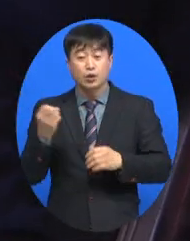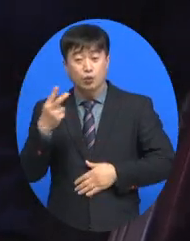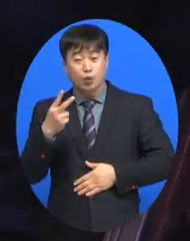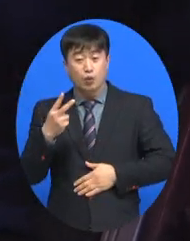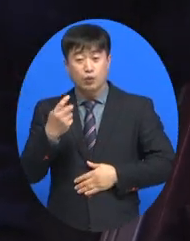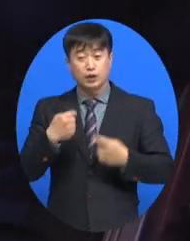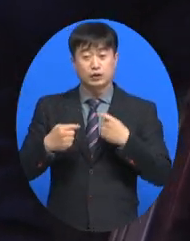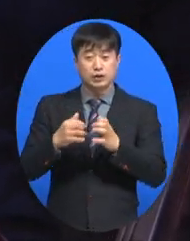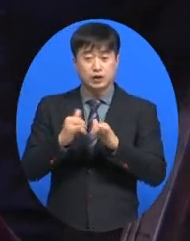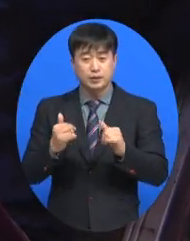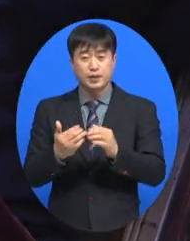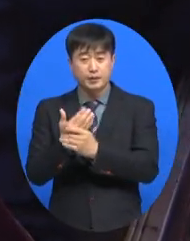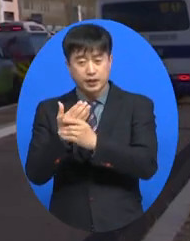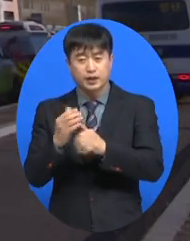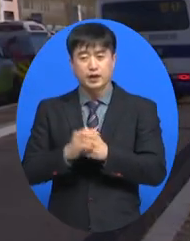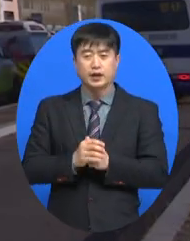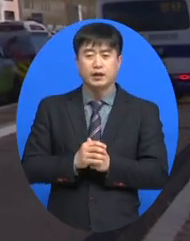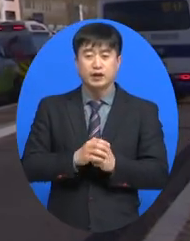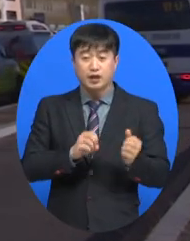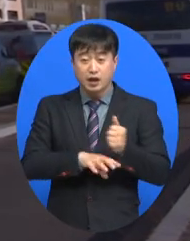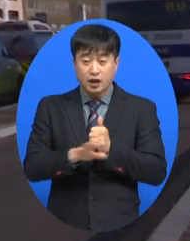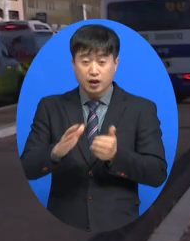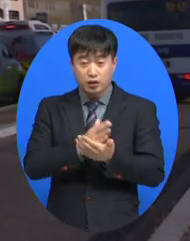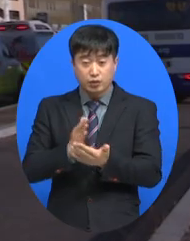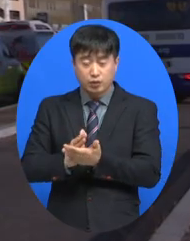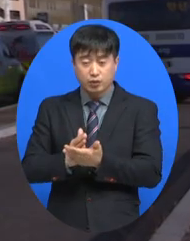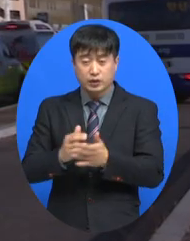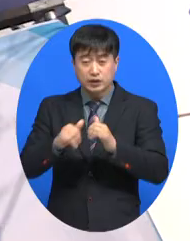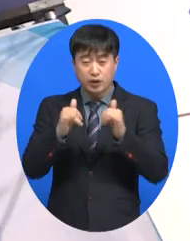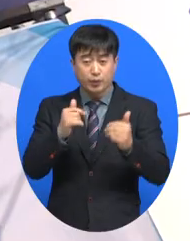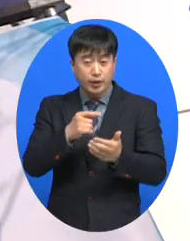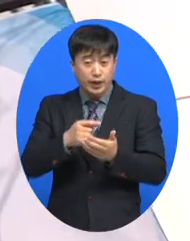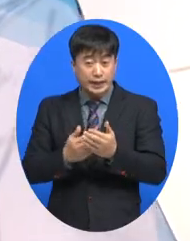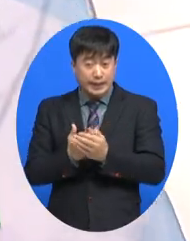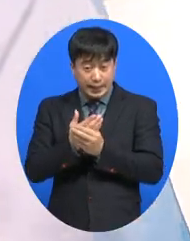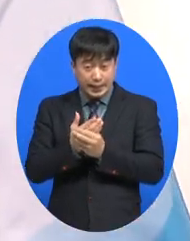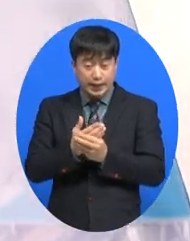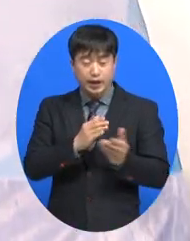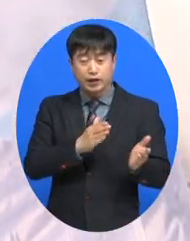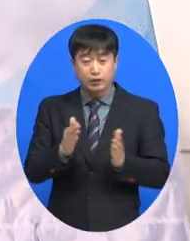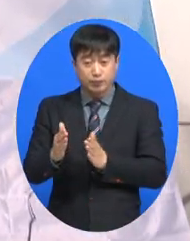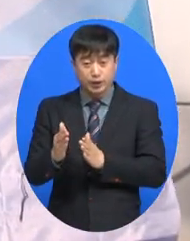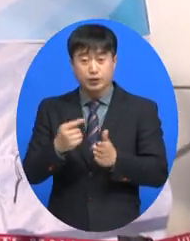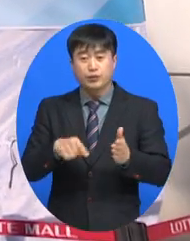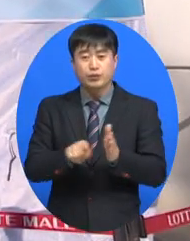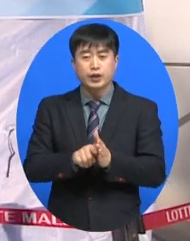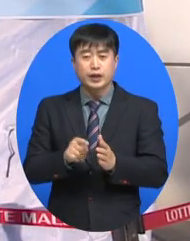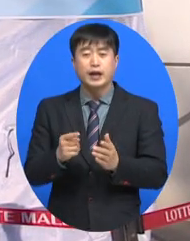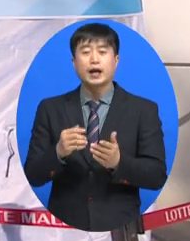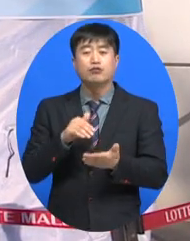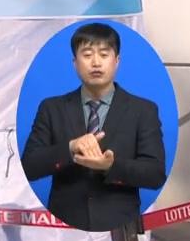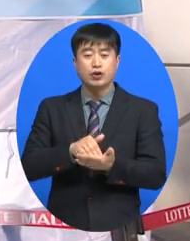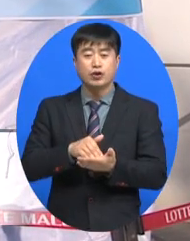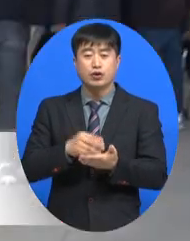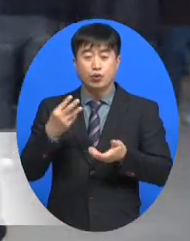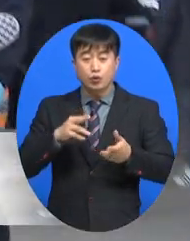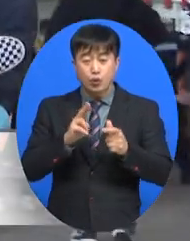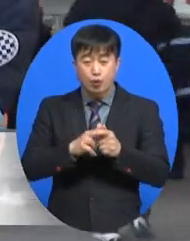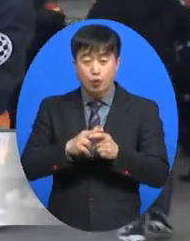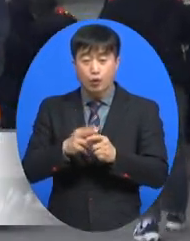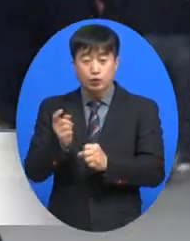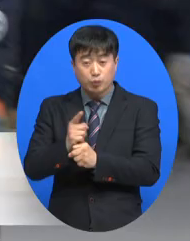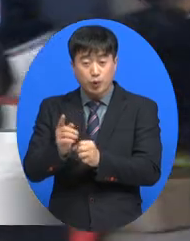다른 부상자들이 속출합니다. 다양한 유형의 사회재난에 대비하기 위한 경기도와 기관 합동훈련,